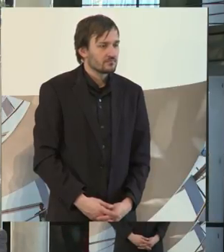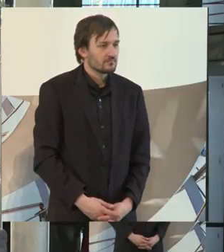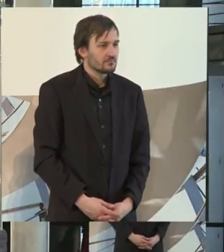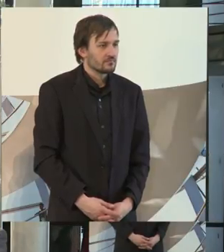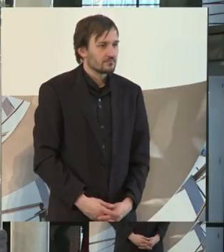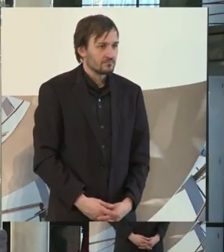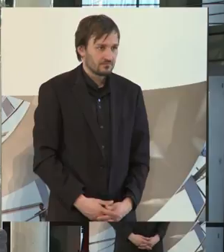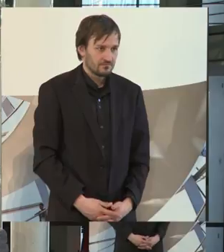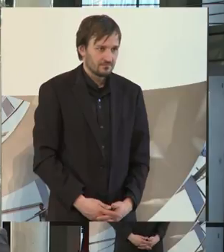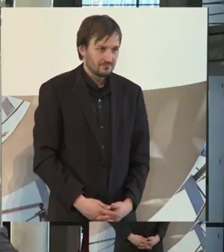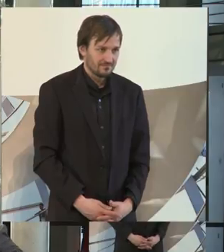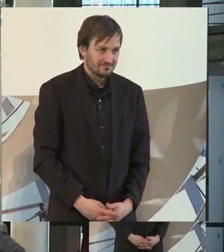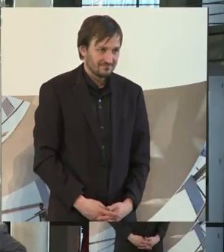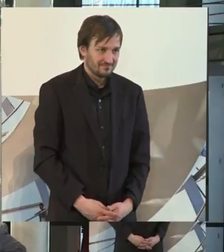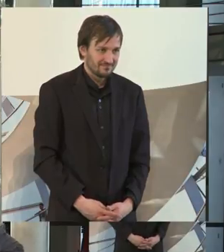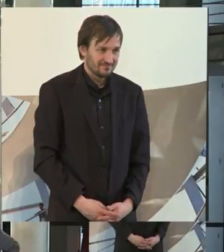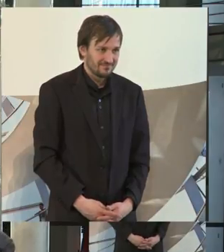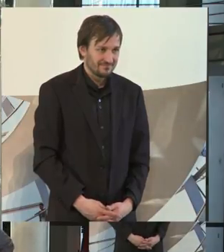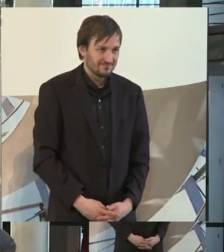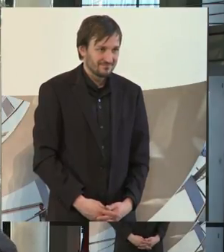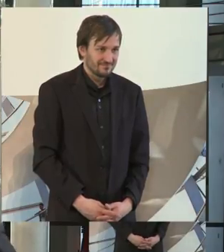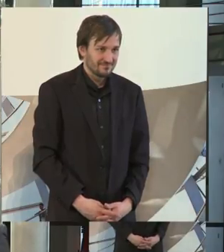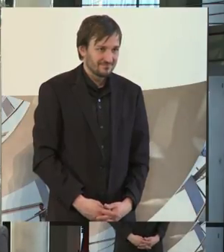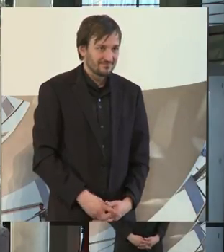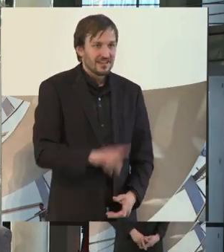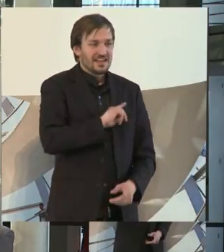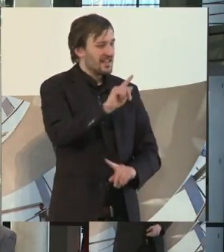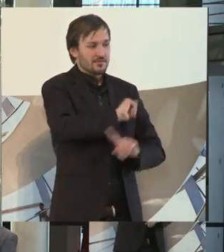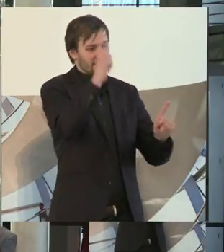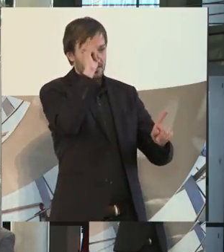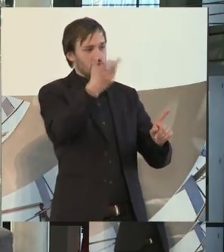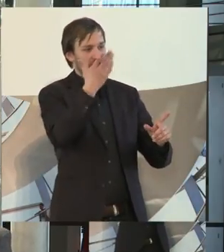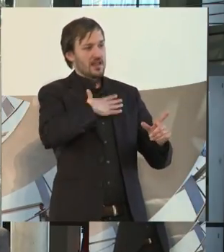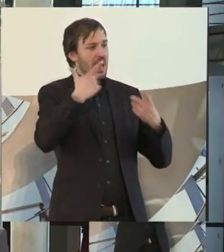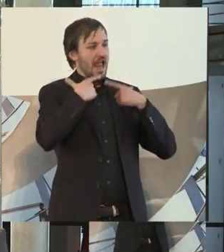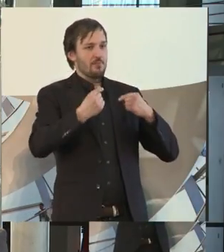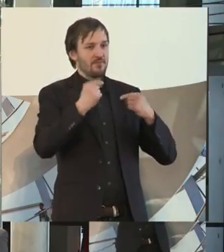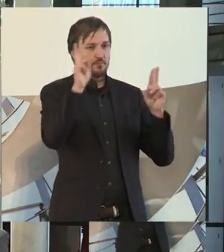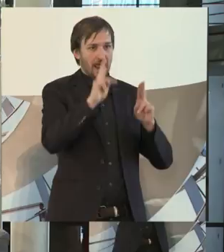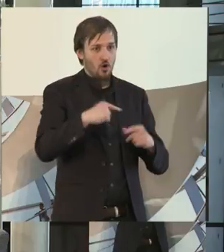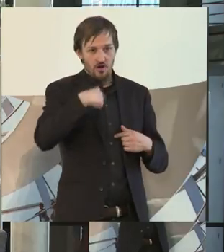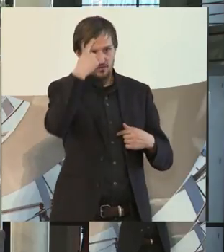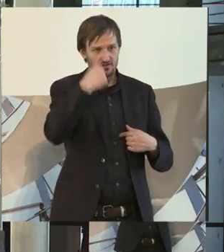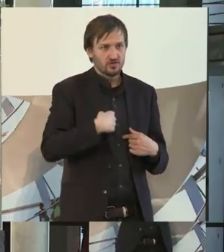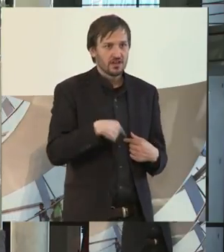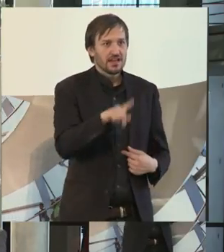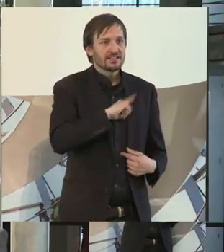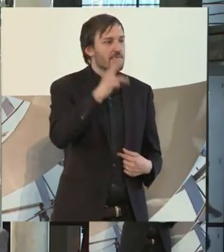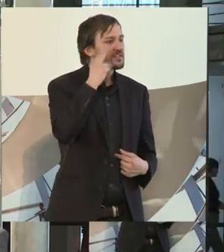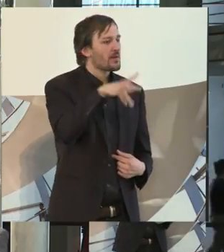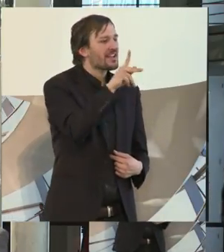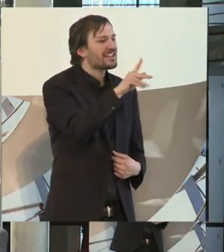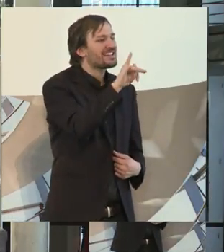gemeldet. Entschuldigung. Ich wusste nicht, dass ich ein blaues Hemd an habe. Mein Name ist Kiesinger, ich bin Psychologe